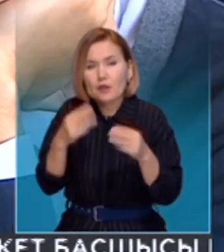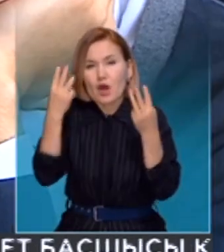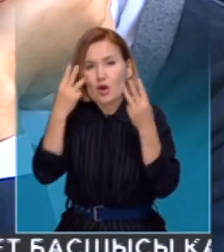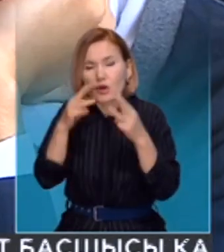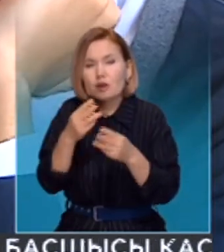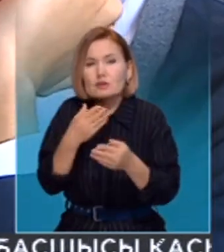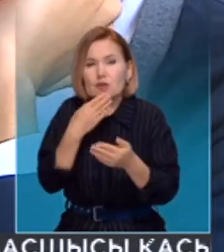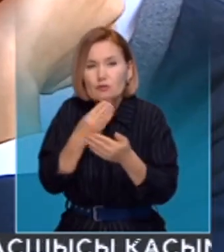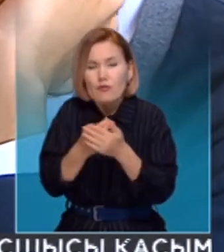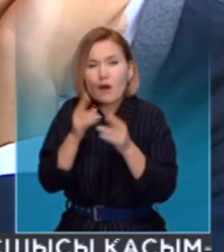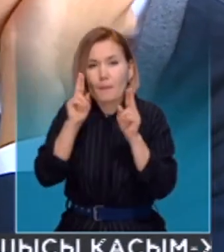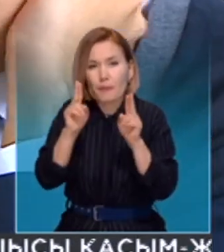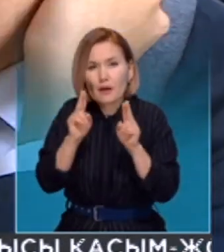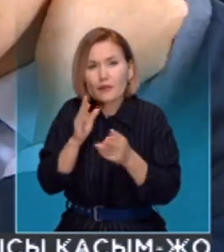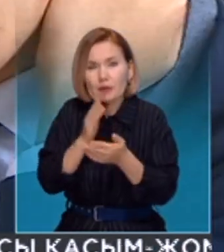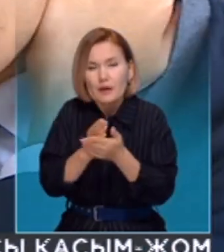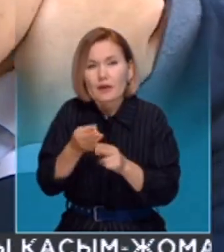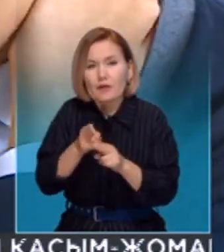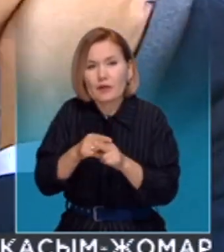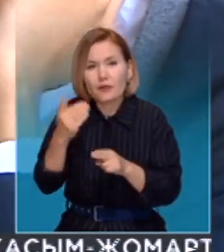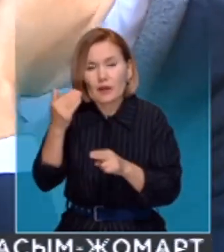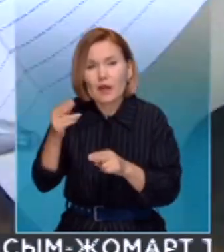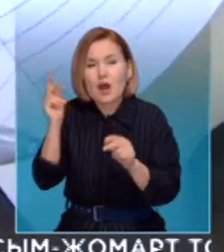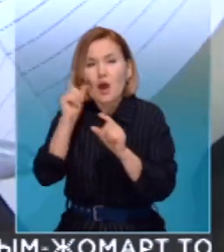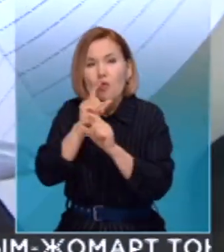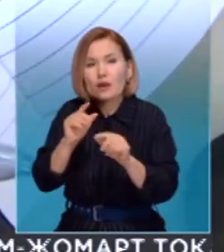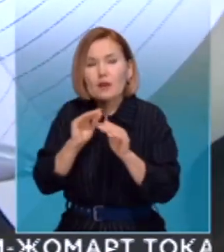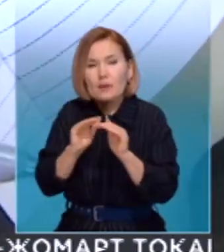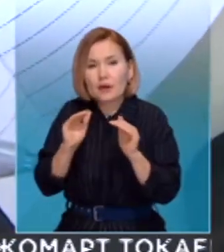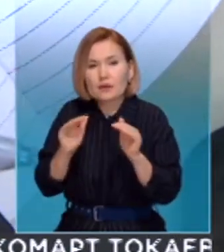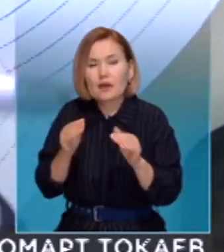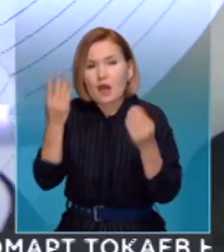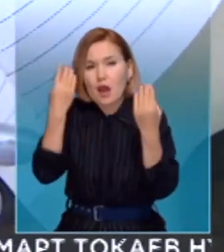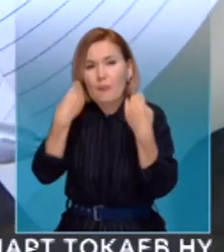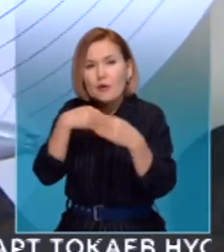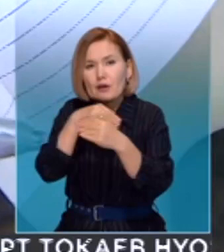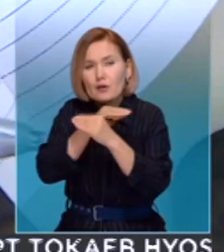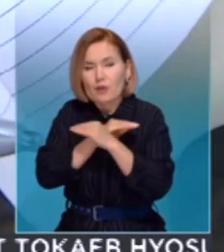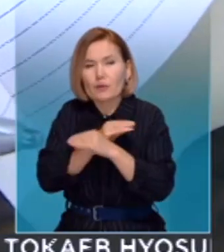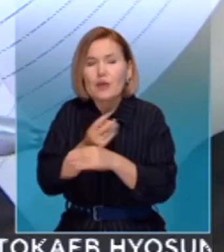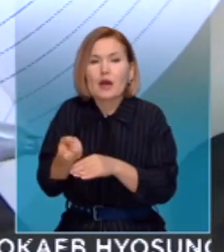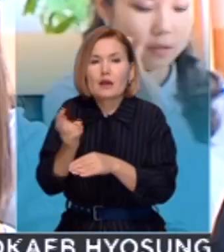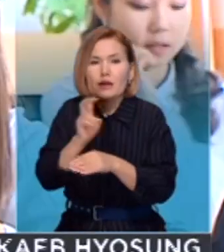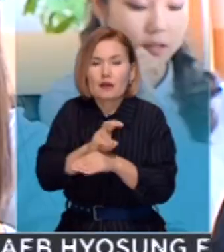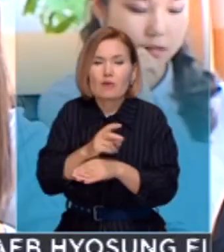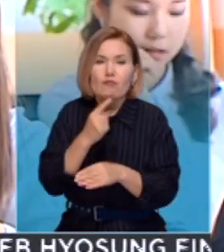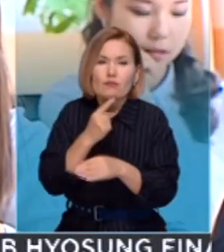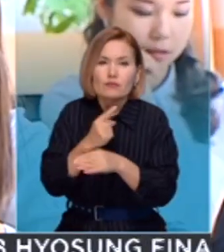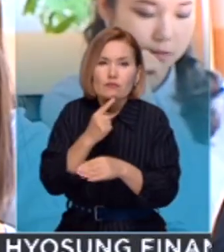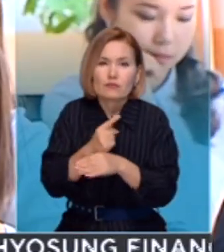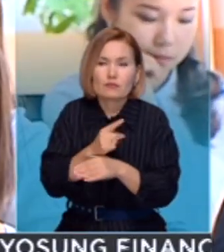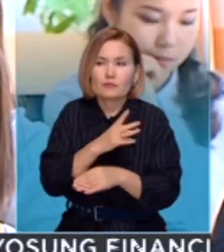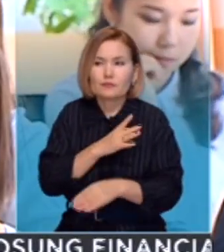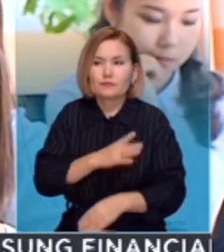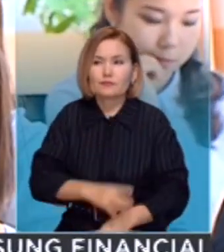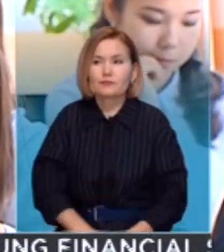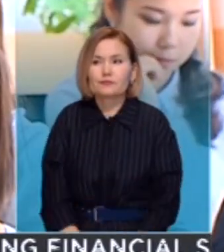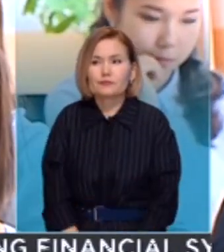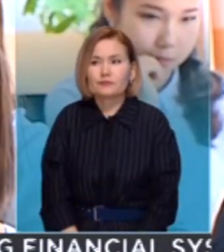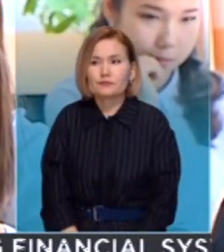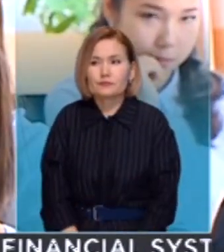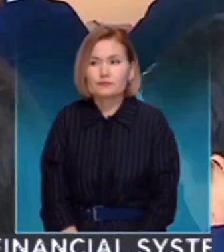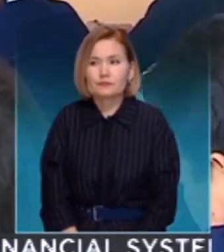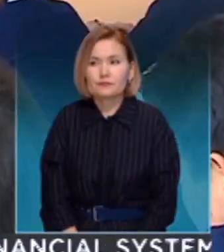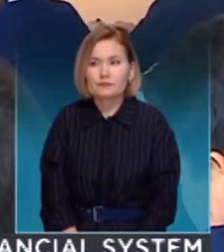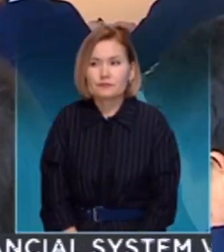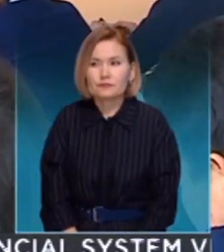бар екенін жеткізді. Осылайша Ғани Бисембаев оқушылардың мектепке хиджаппен келуіне рұқсат жоқ деді.